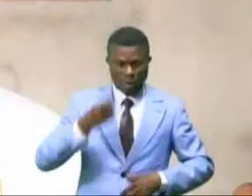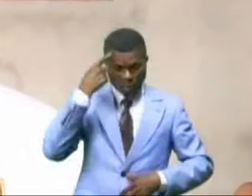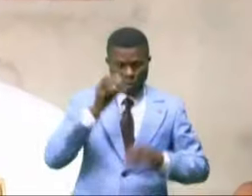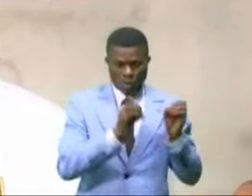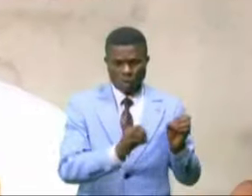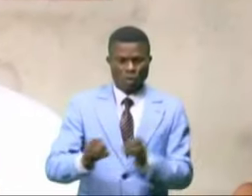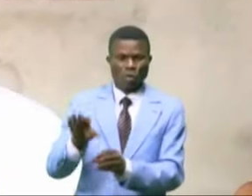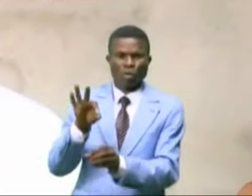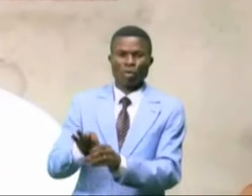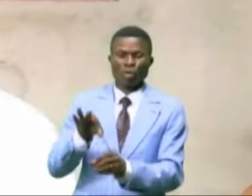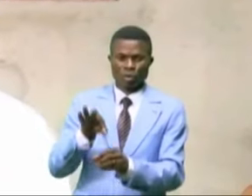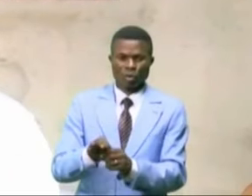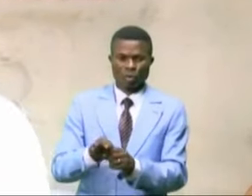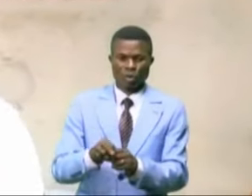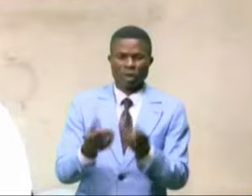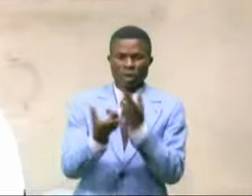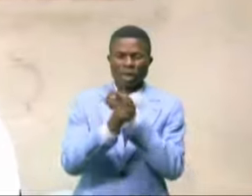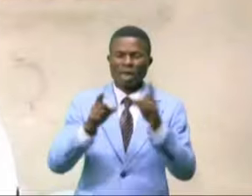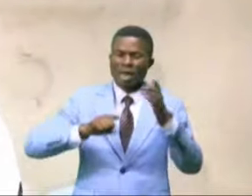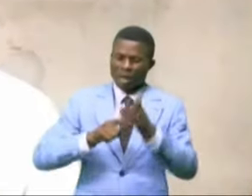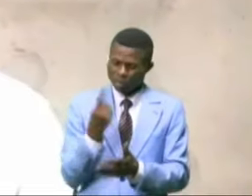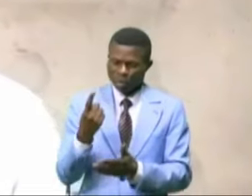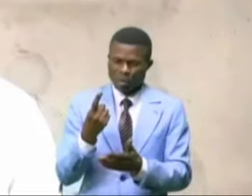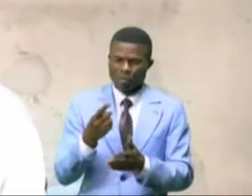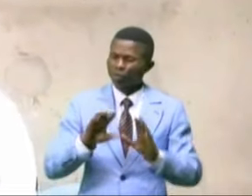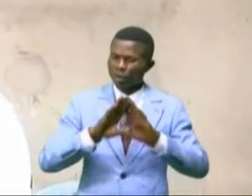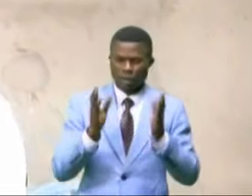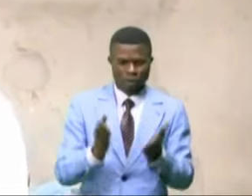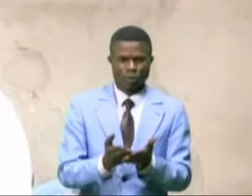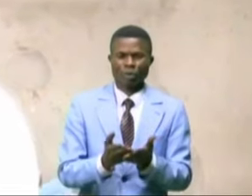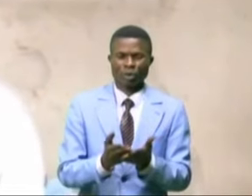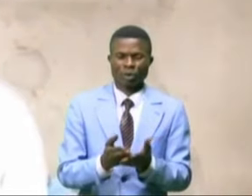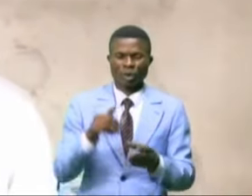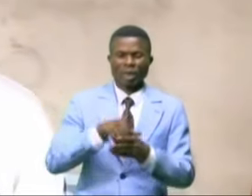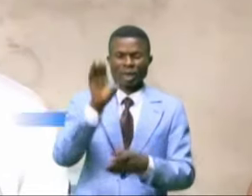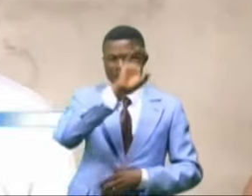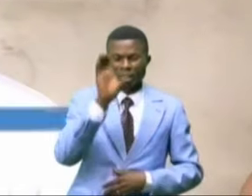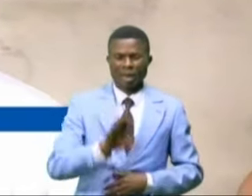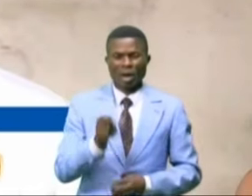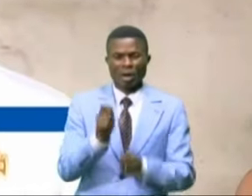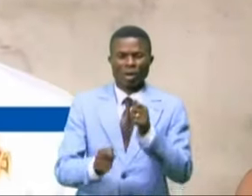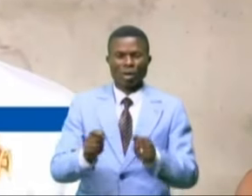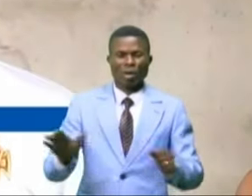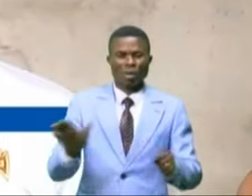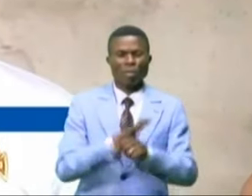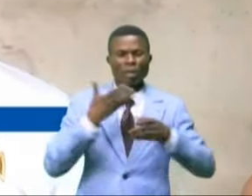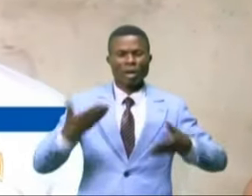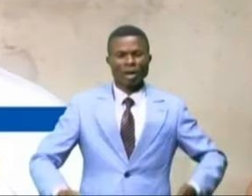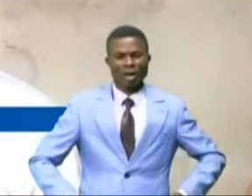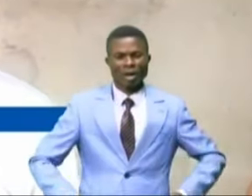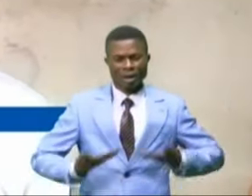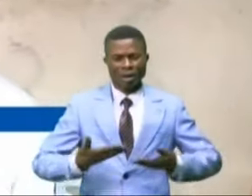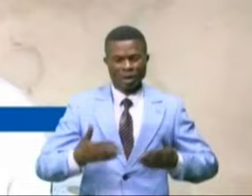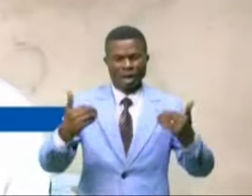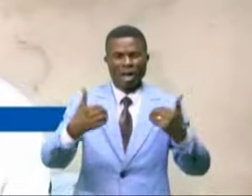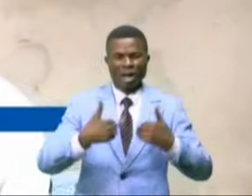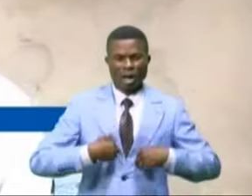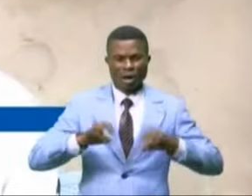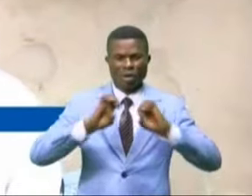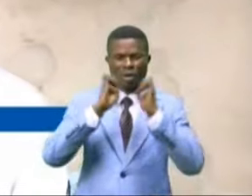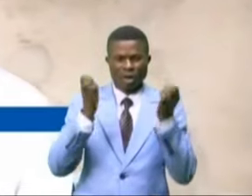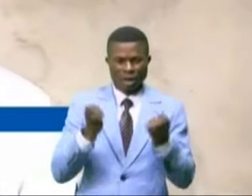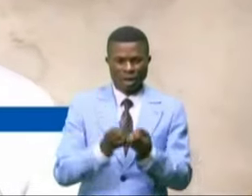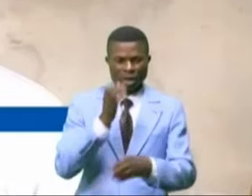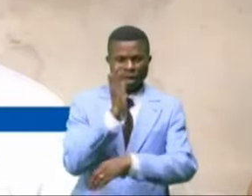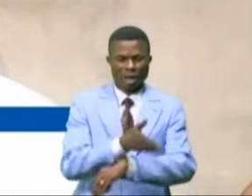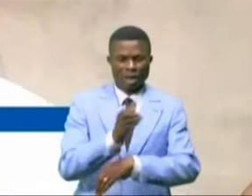les élections pour une première fois à tous les échelons. Et là, dans la commune de Matete, nous sommes dans la joie parce que nous venons d'avoir une équipe de